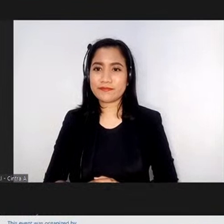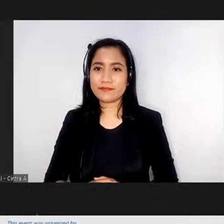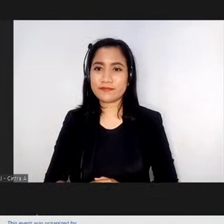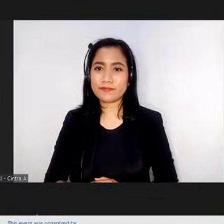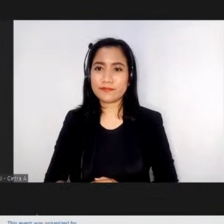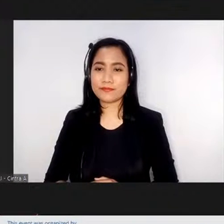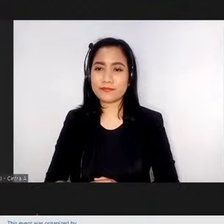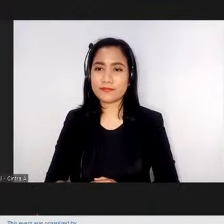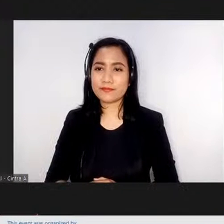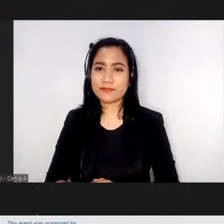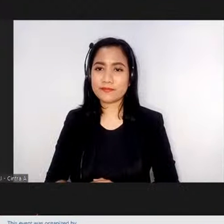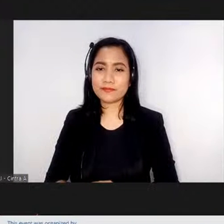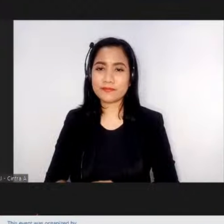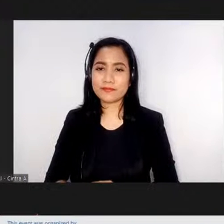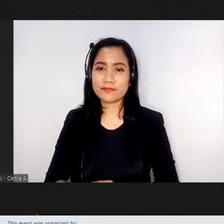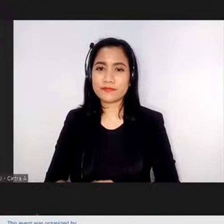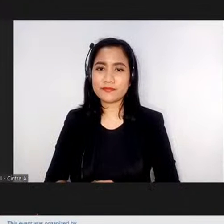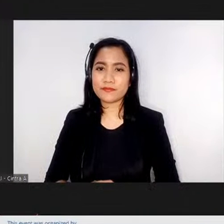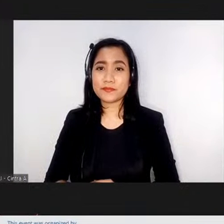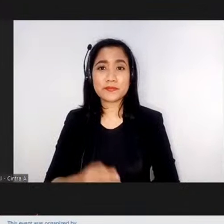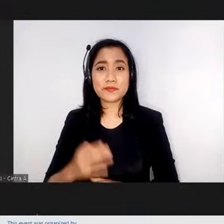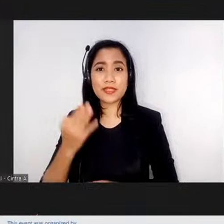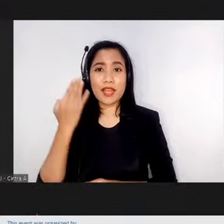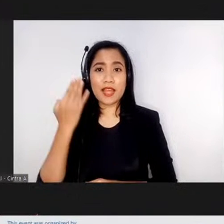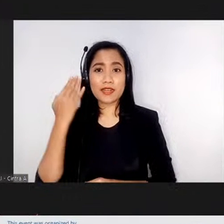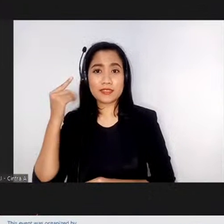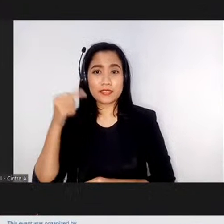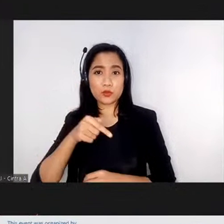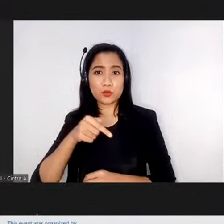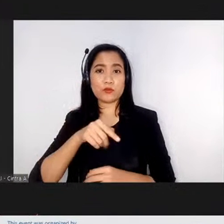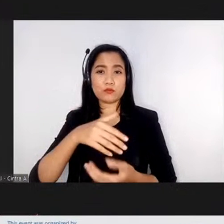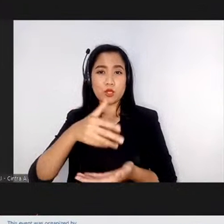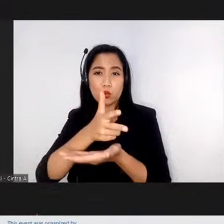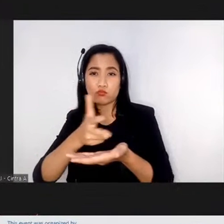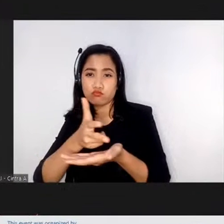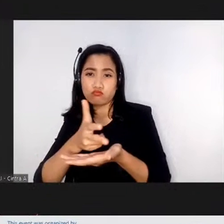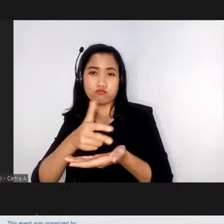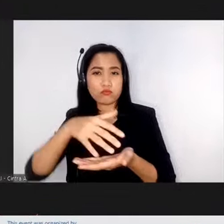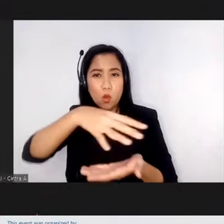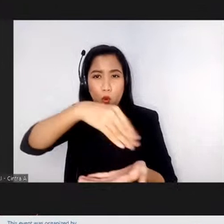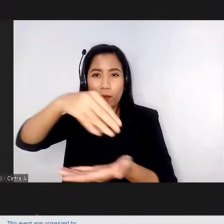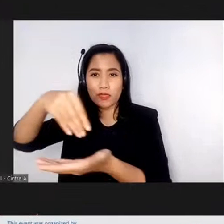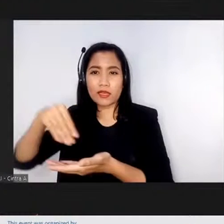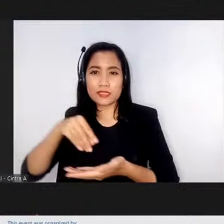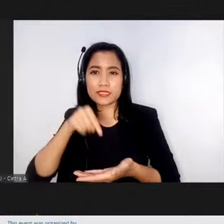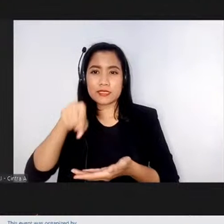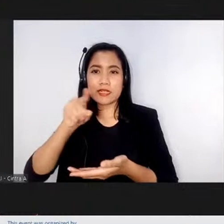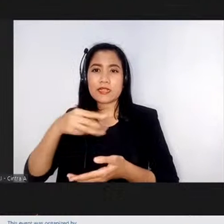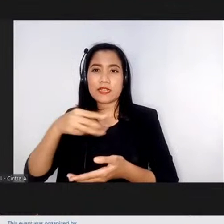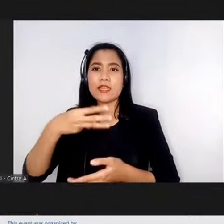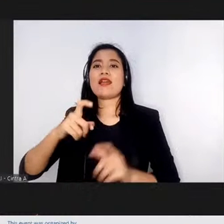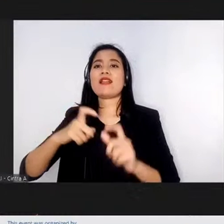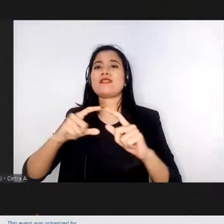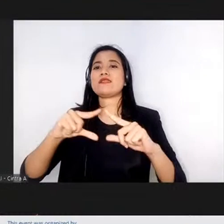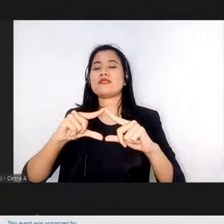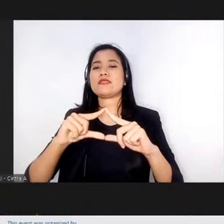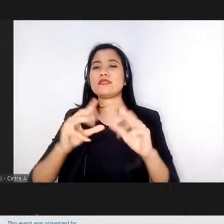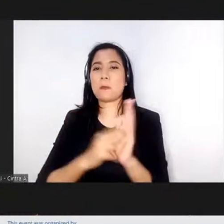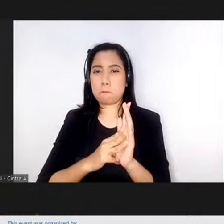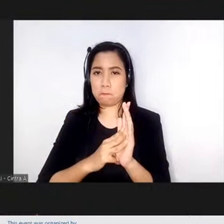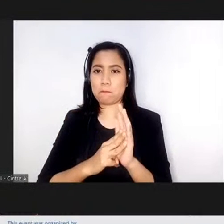eh ya ini dokumentasi dari diskusi yang sudah diselenggarkan oleh lsam sebelumnya Sebelum kita lanjutkan